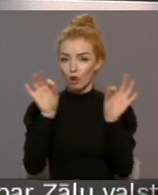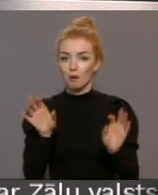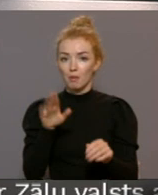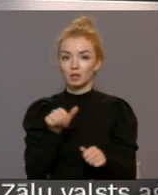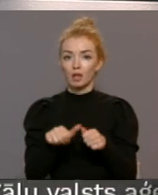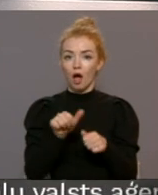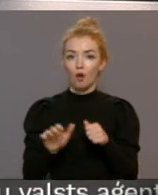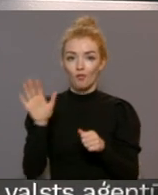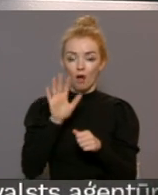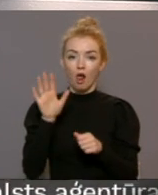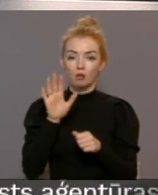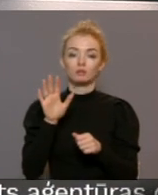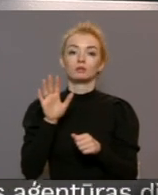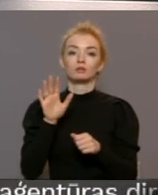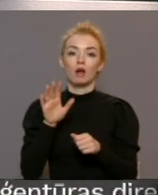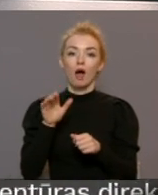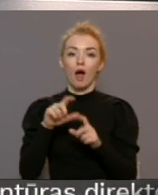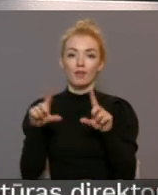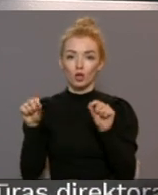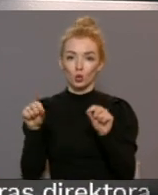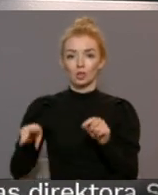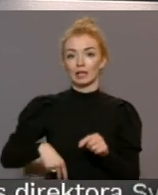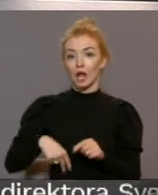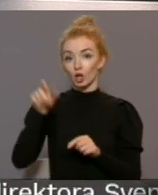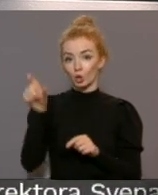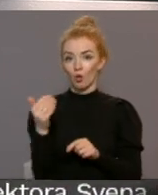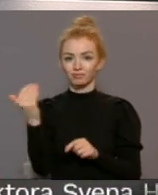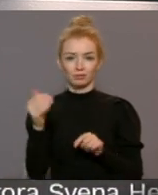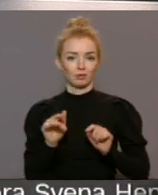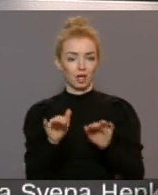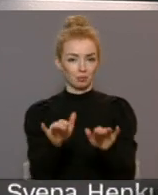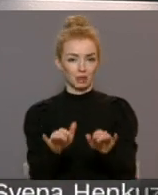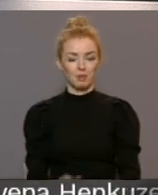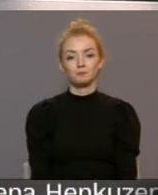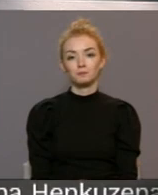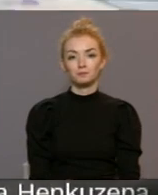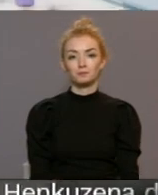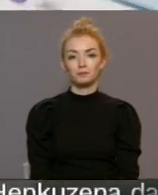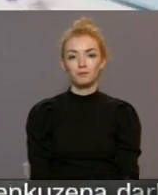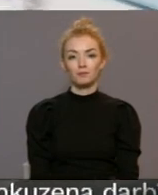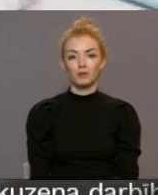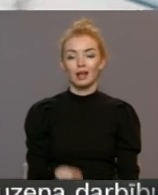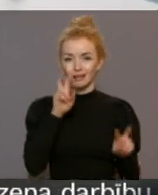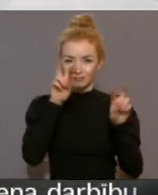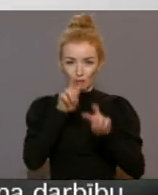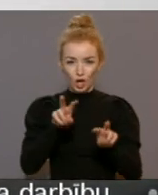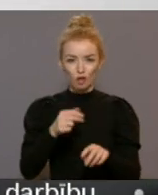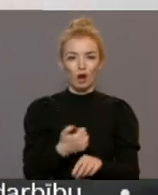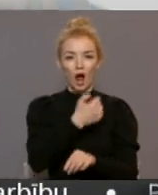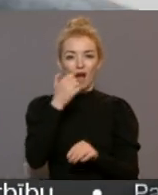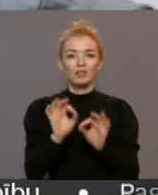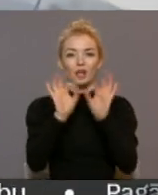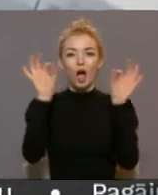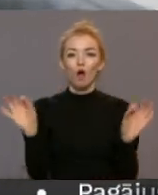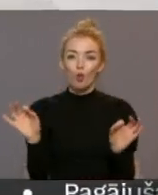valsts aģentūras direktora Svena Henkuzena darbību. Turpina Madara Līcīte. Disciplināra lieta gada sākumā tika rosināta,